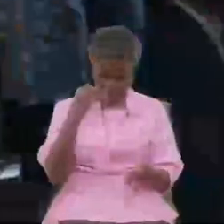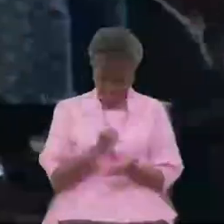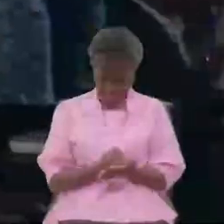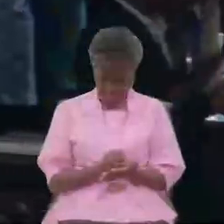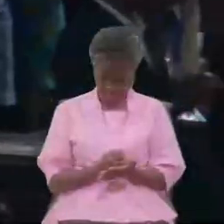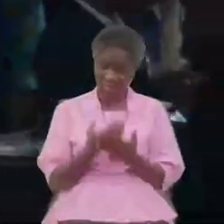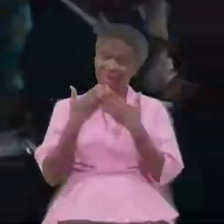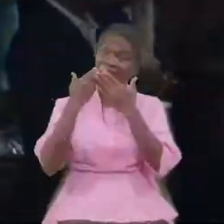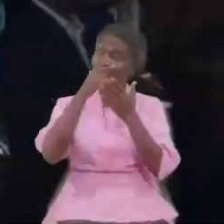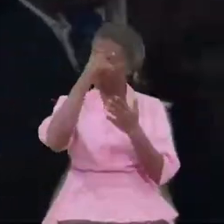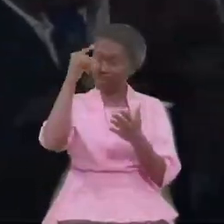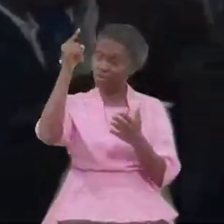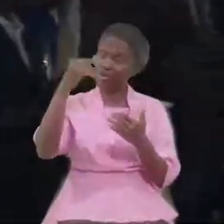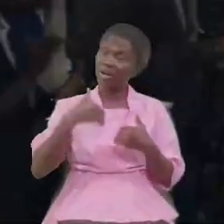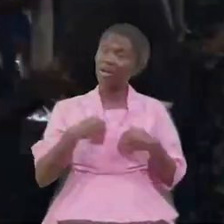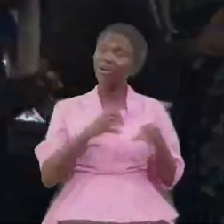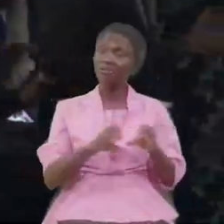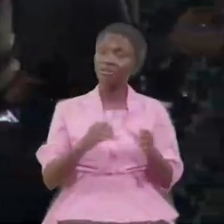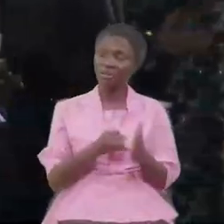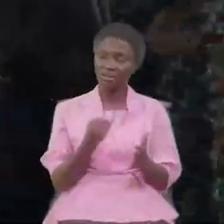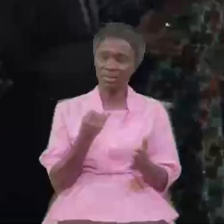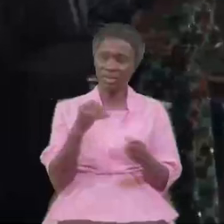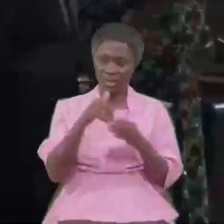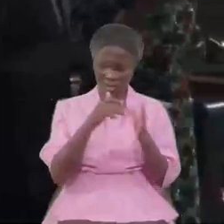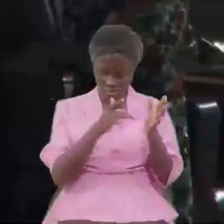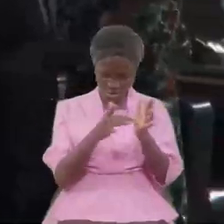Merci parce que tu l'as fait.